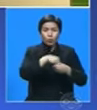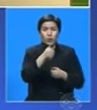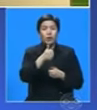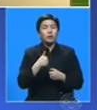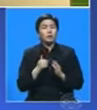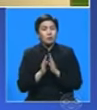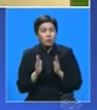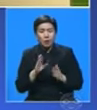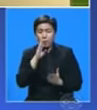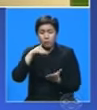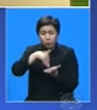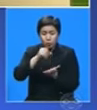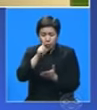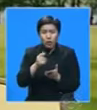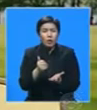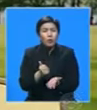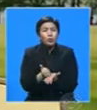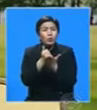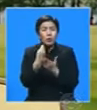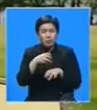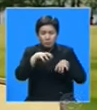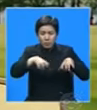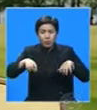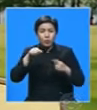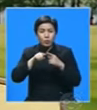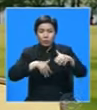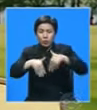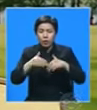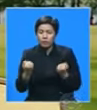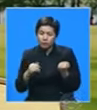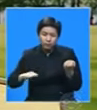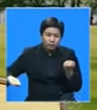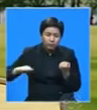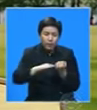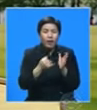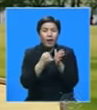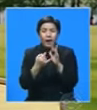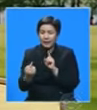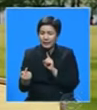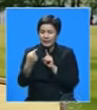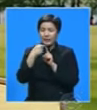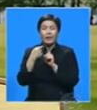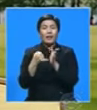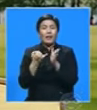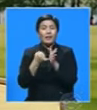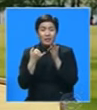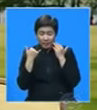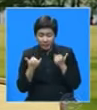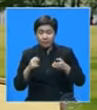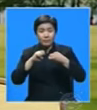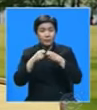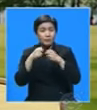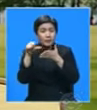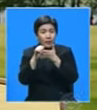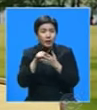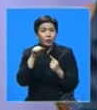นย์ดำรงธรรมศูนย์อะไรต่างๆที่อำนวยความสะดวกเหล่านี้ควรตั้งอยู่ในที่ที่มีความสะดวกสบายต่อประชาชนเข้าถึงได้ง่ายนะครับเรื่องการแก้ไขปัญห